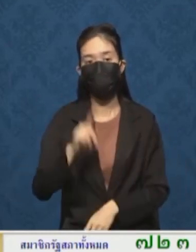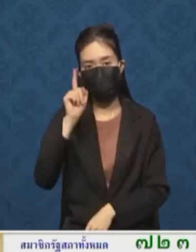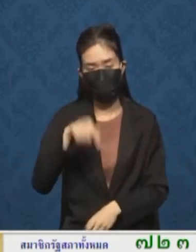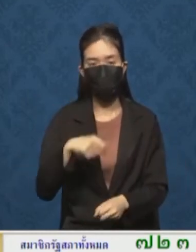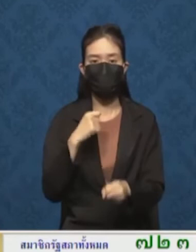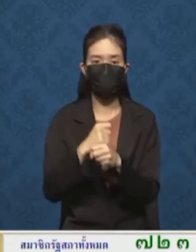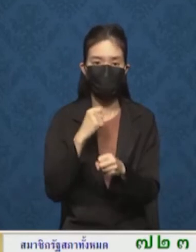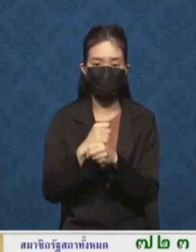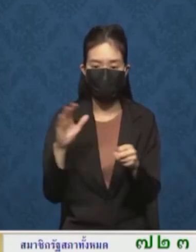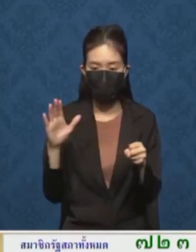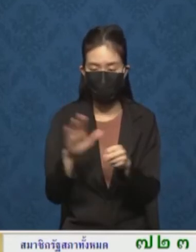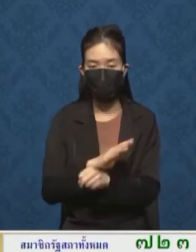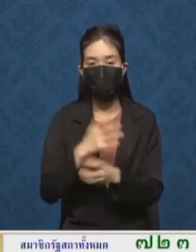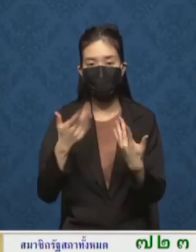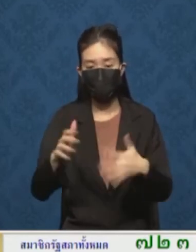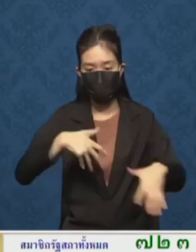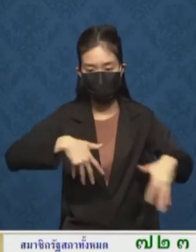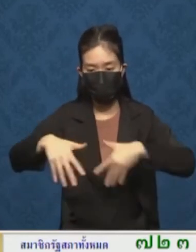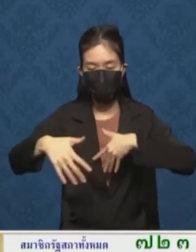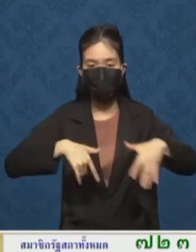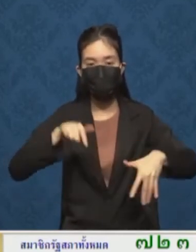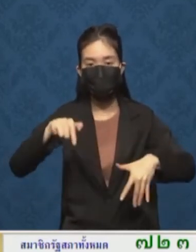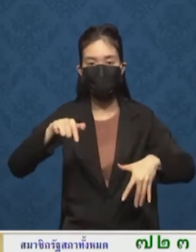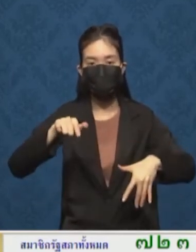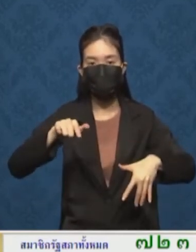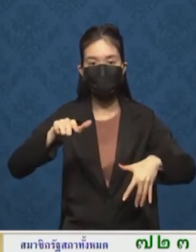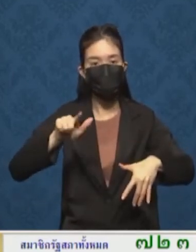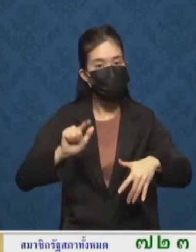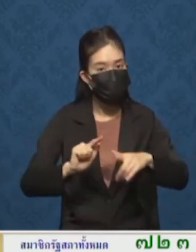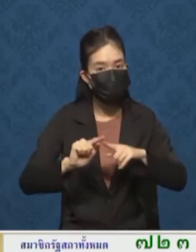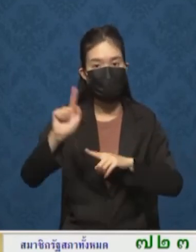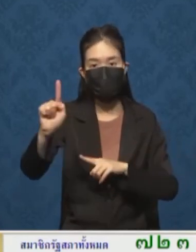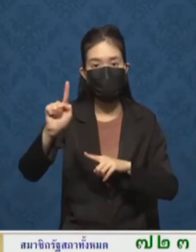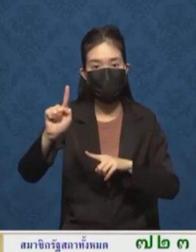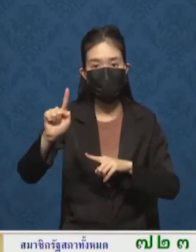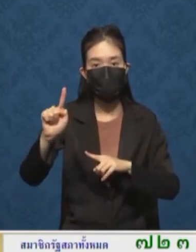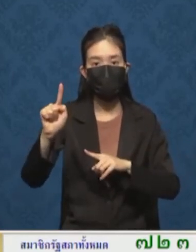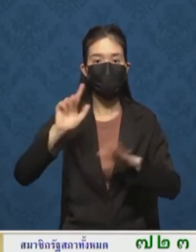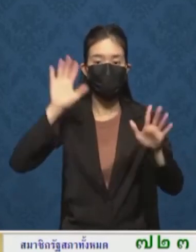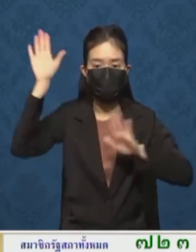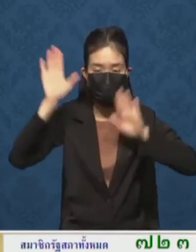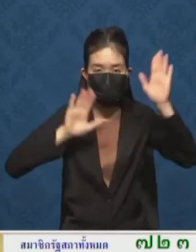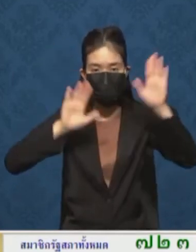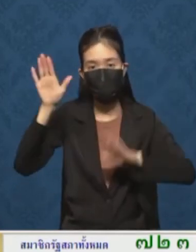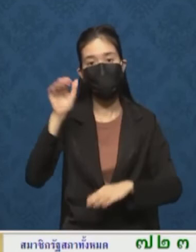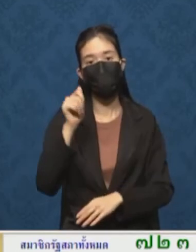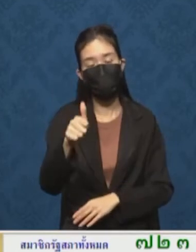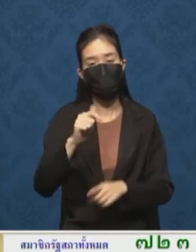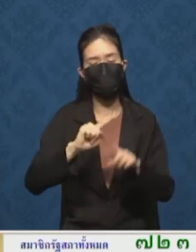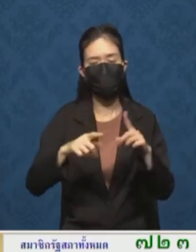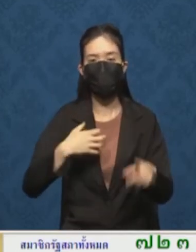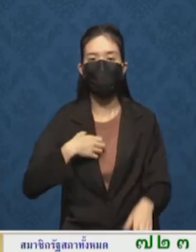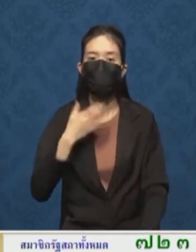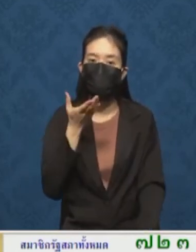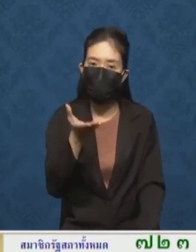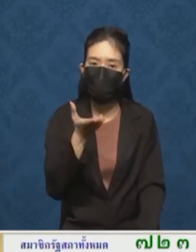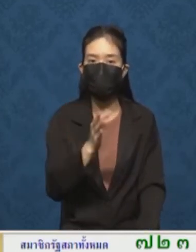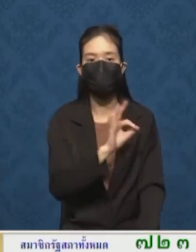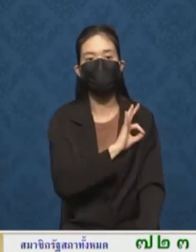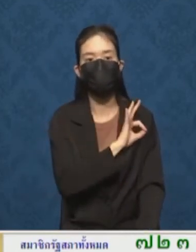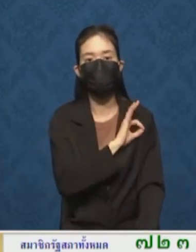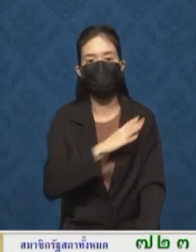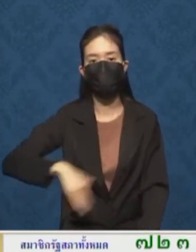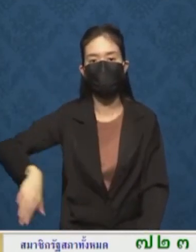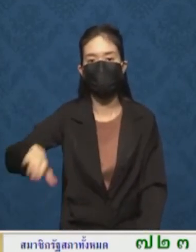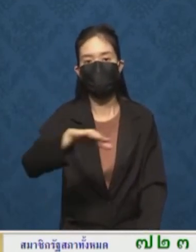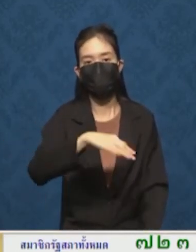รรและอำนาจปฉันเหือกวาอำนาจที่ไมได้มาจากปชาชนสิ่งนี้ ผมจึงวอนให้กับท่านสัมาชิคทั้งฝ่าย